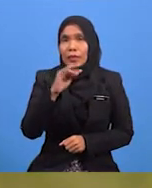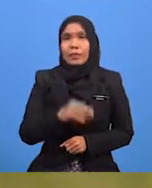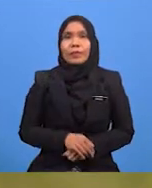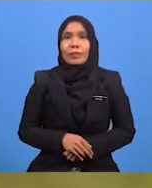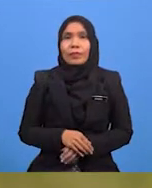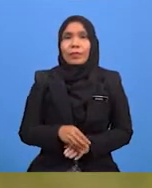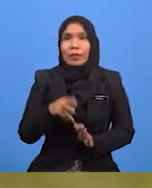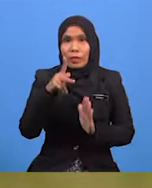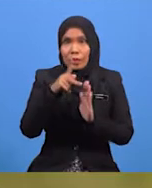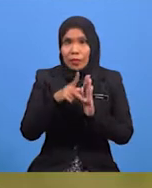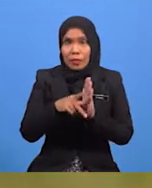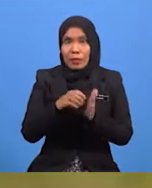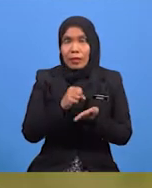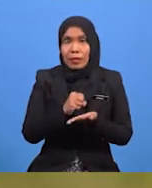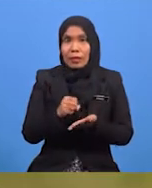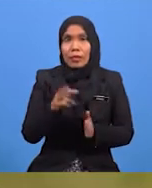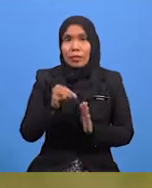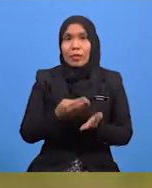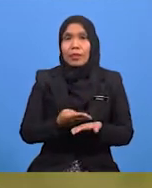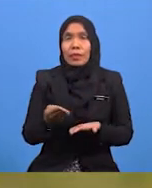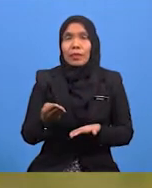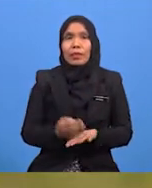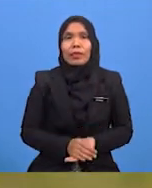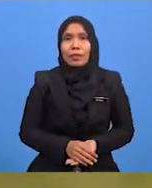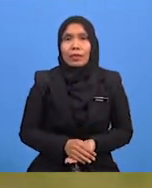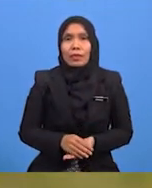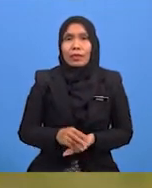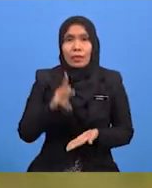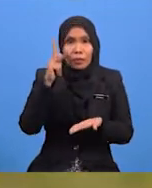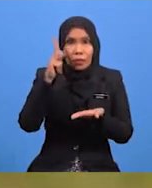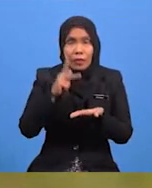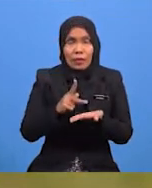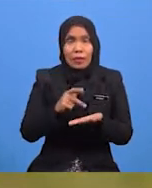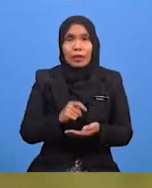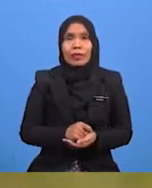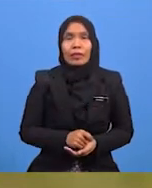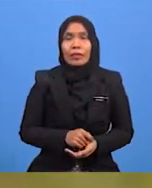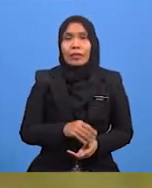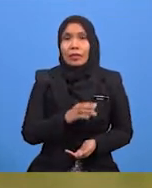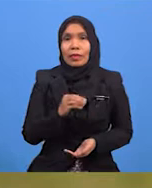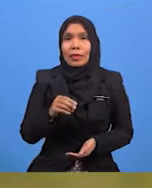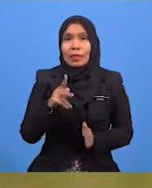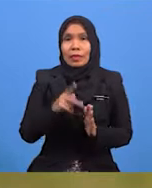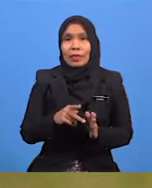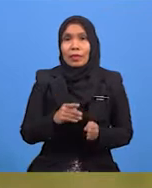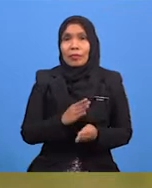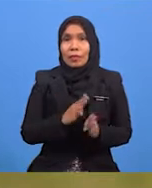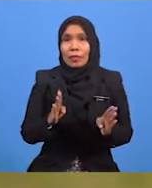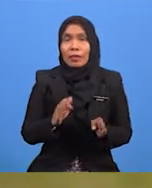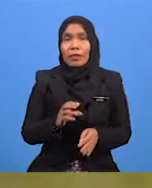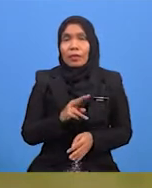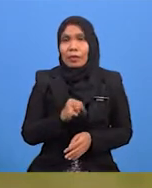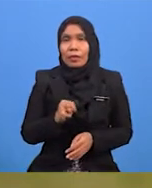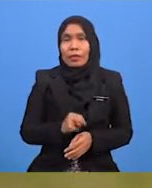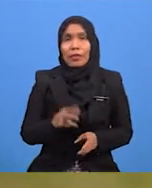memberi kepercayaan dan kebebasan kepada anak gadisnya untuk berhijrah ke bandar